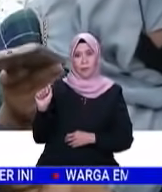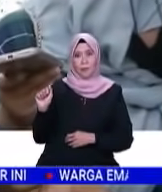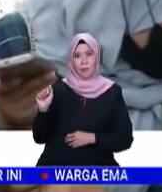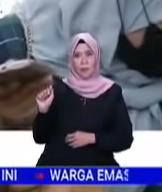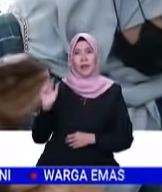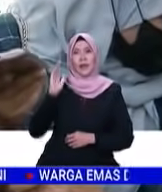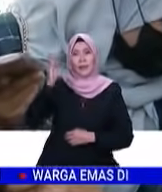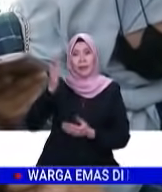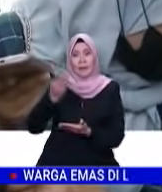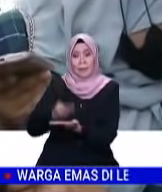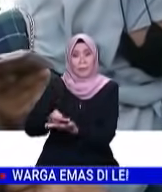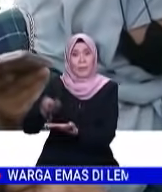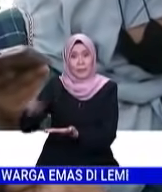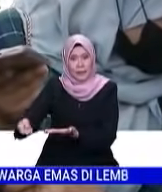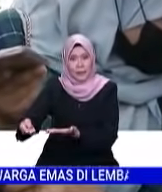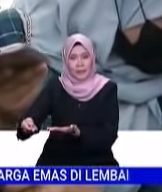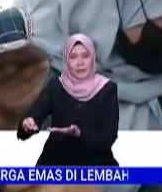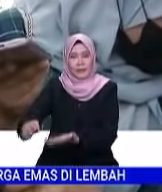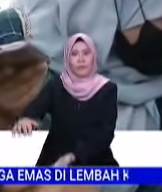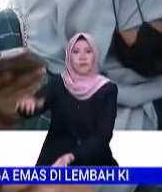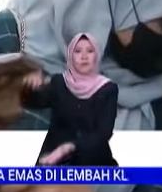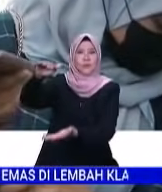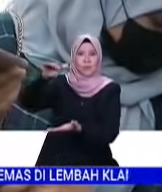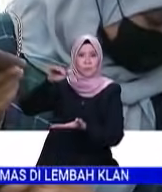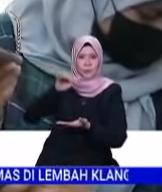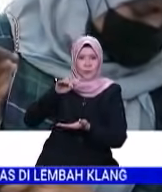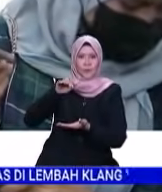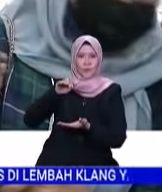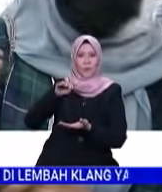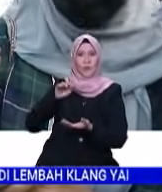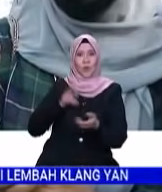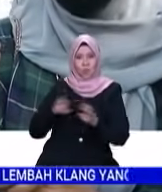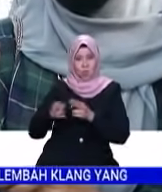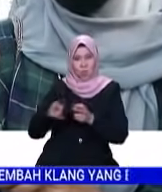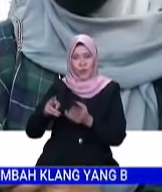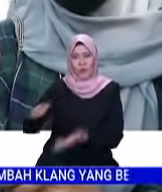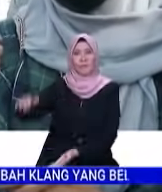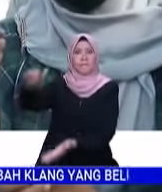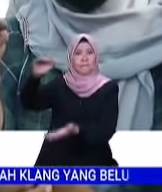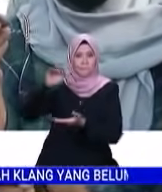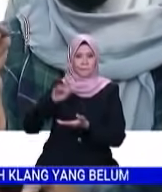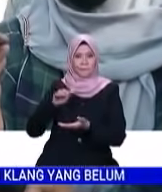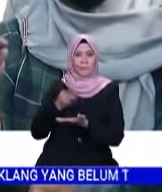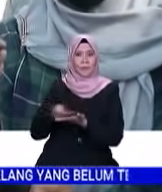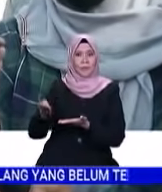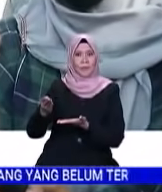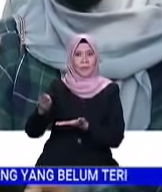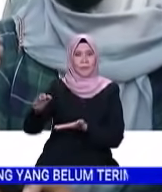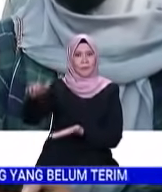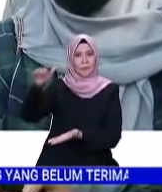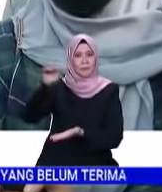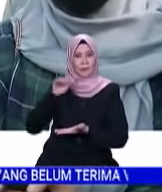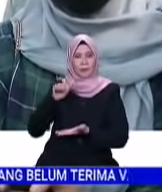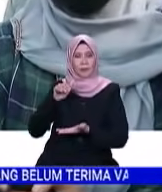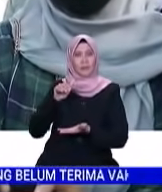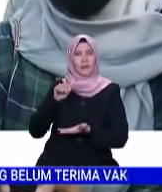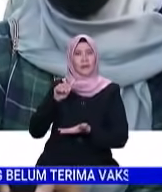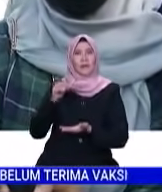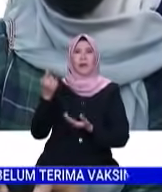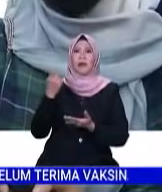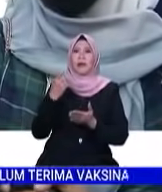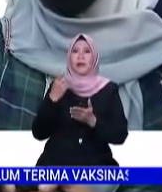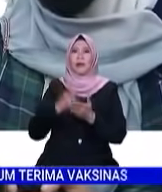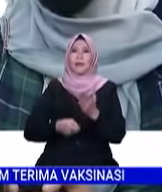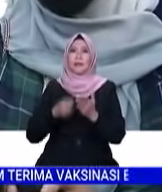membeli ataupun menguruskan pembelian dengan penanam-penanam ini pada